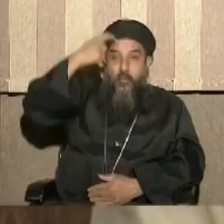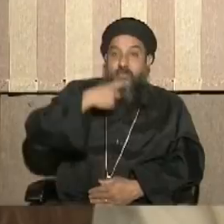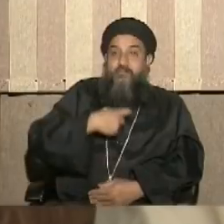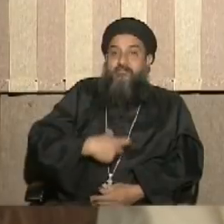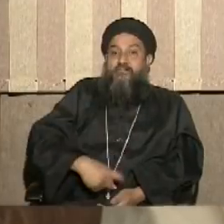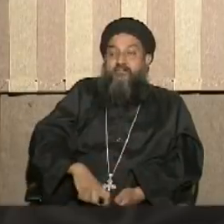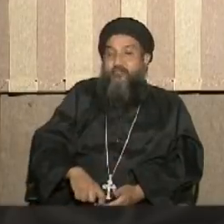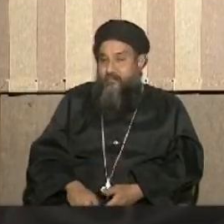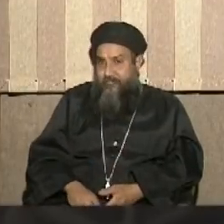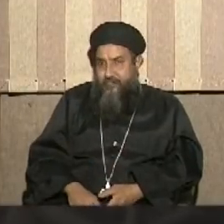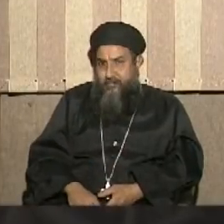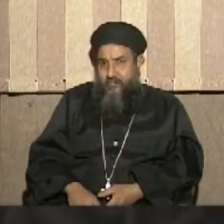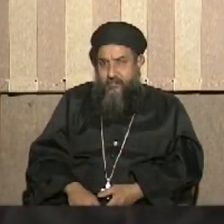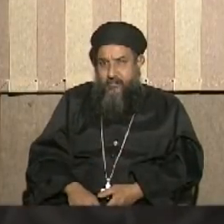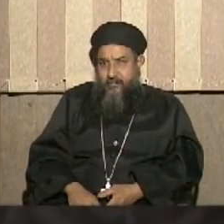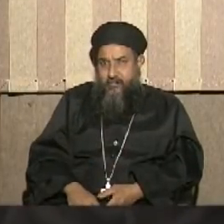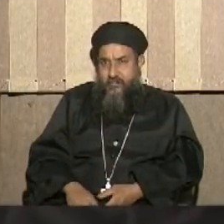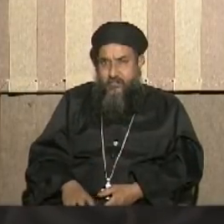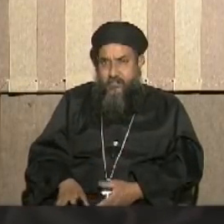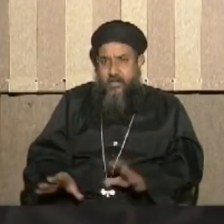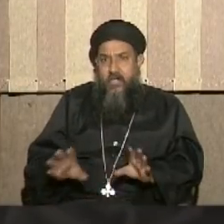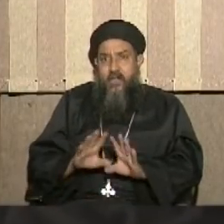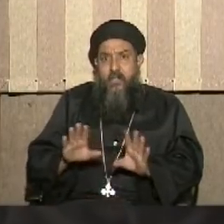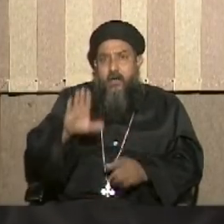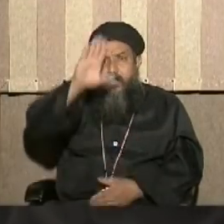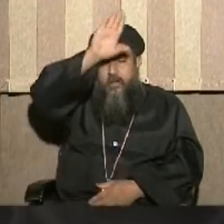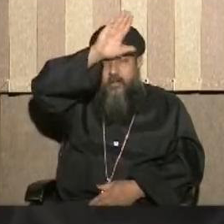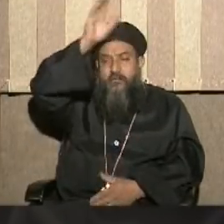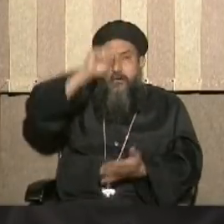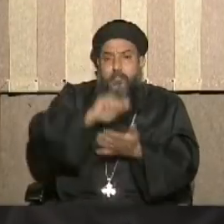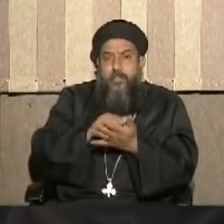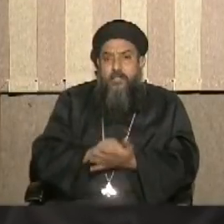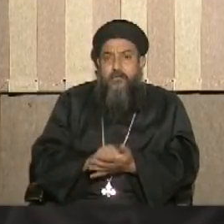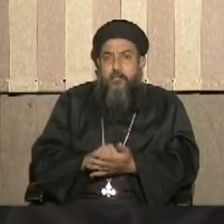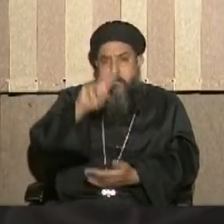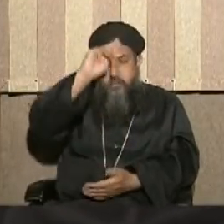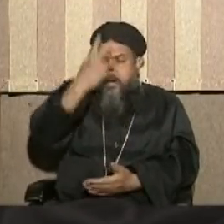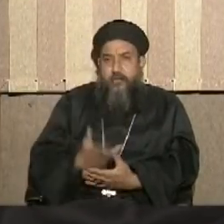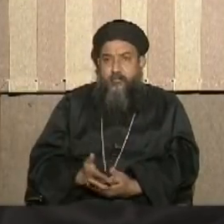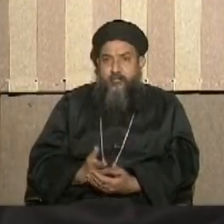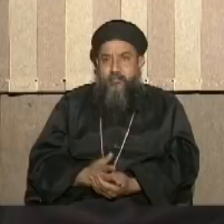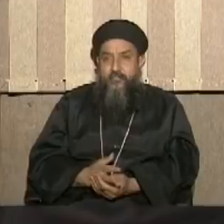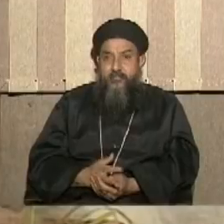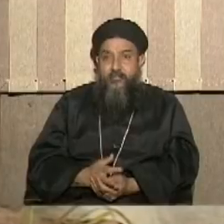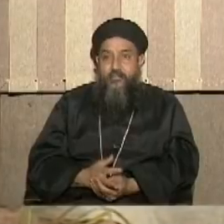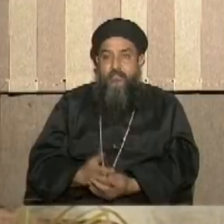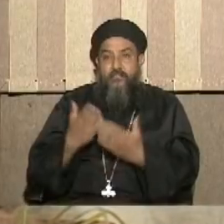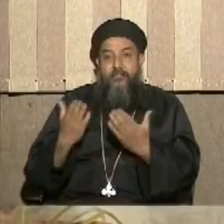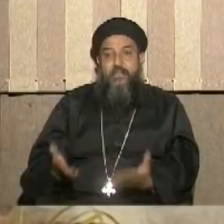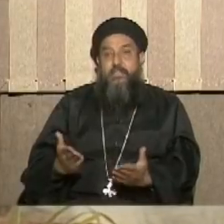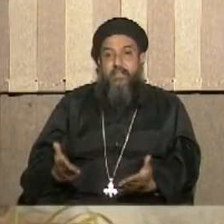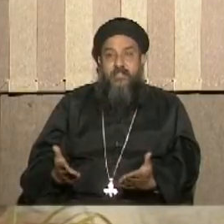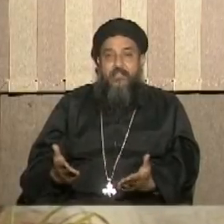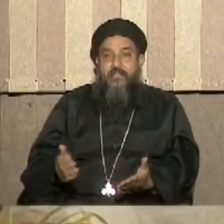كتير في القصر. القصر؟ قصر؟ مين انتو؟